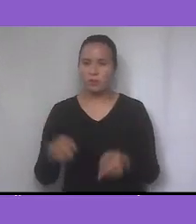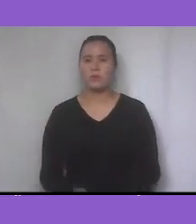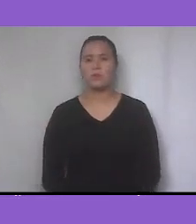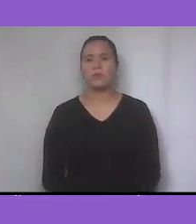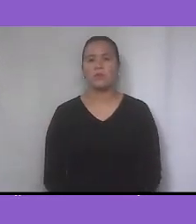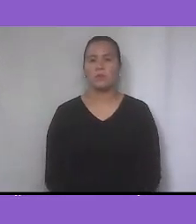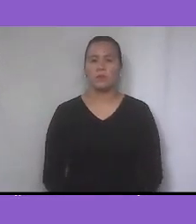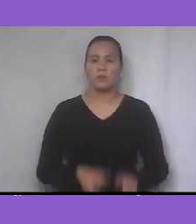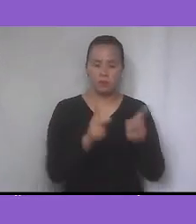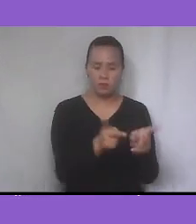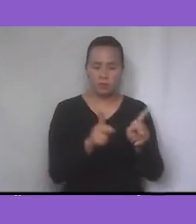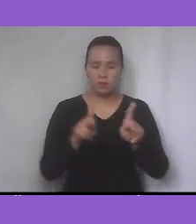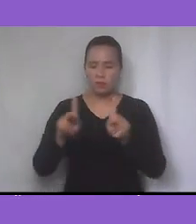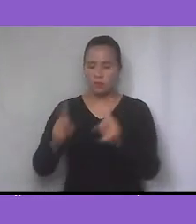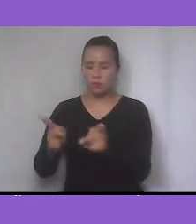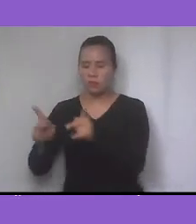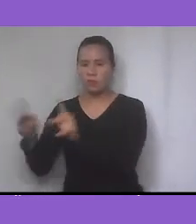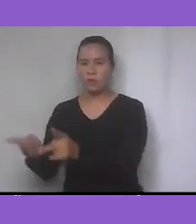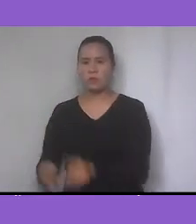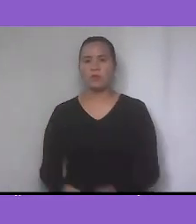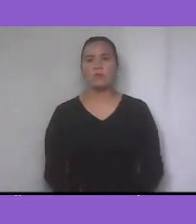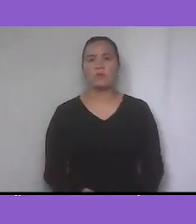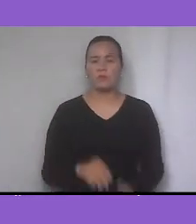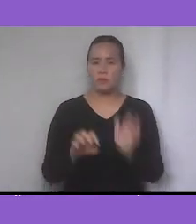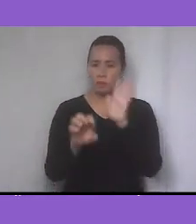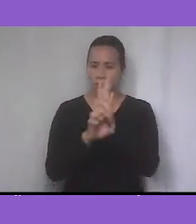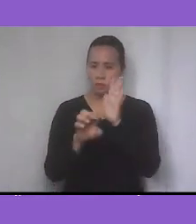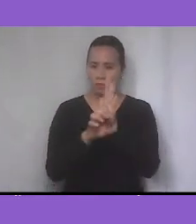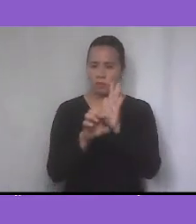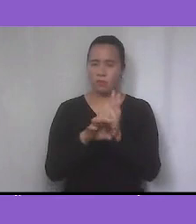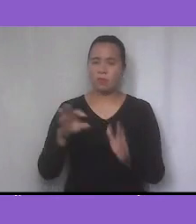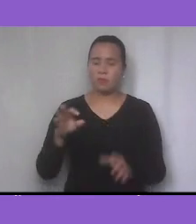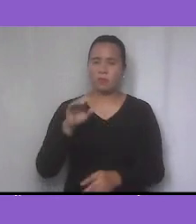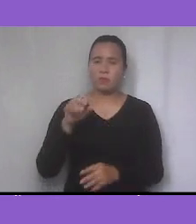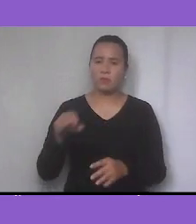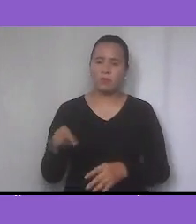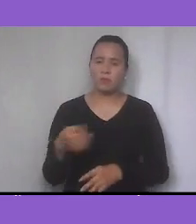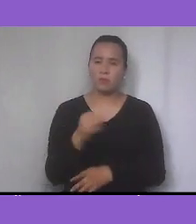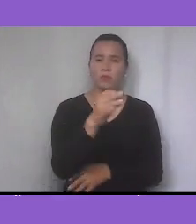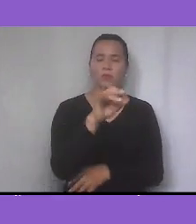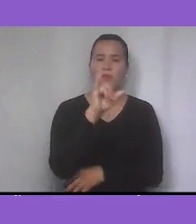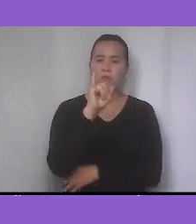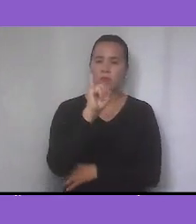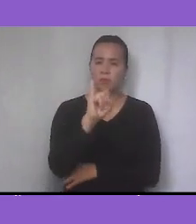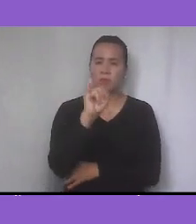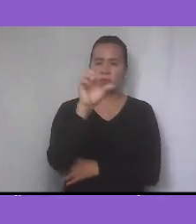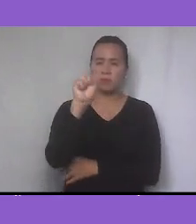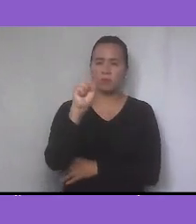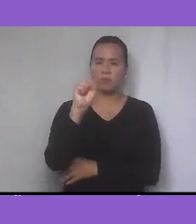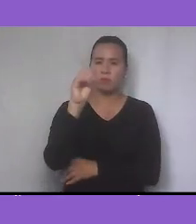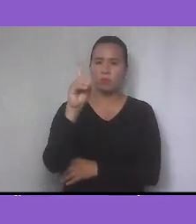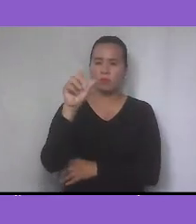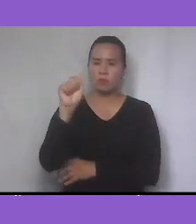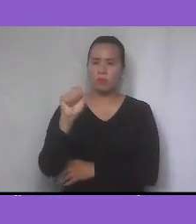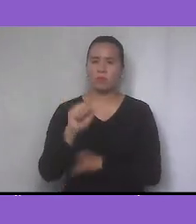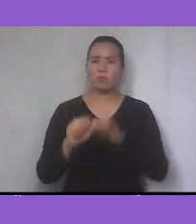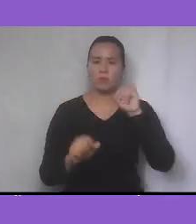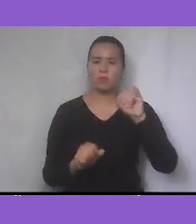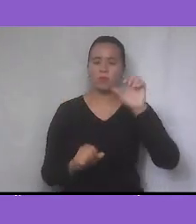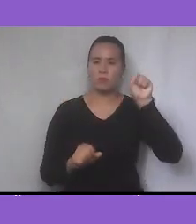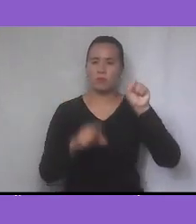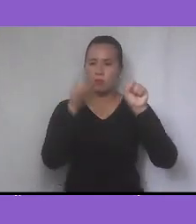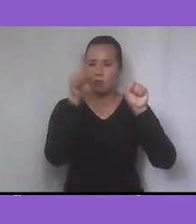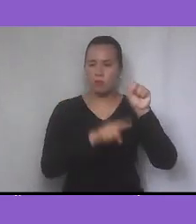pagpapantig. So, ang isda pwedeng hatiin sa dalawa. Pag nag-slash ka sa gitna ng S tsaka D para sa